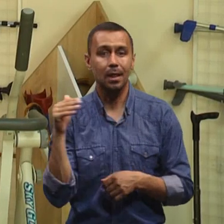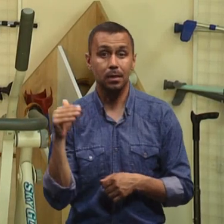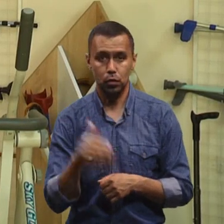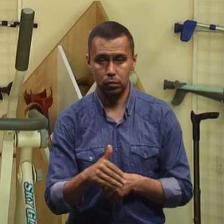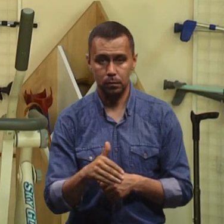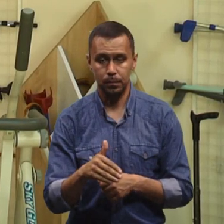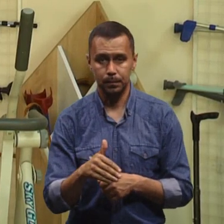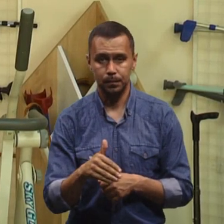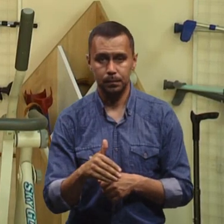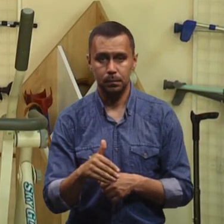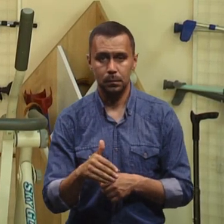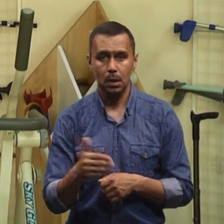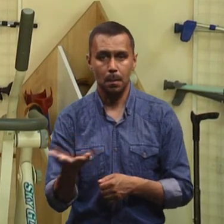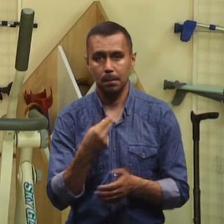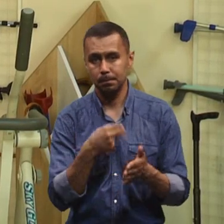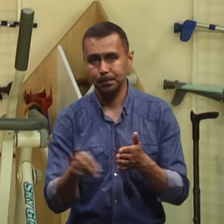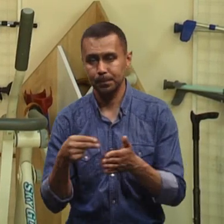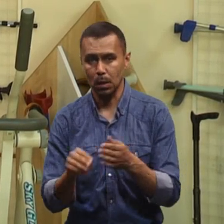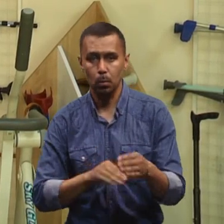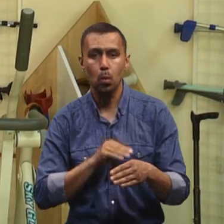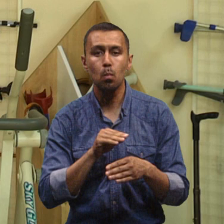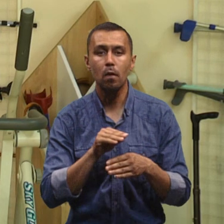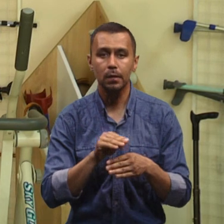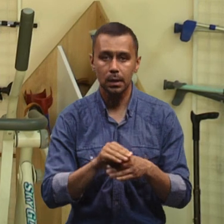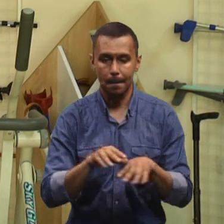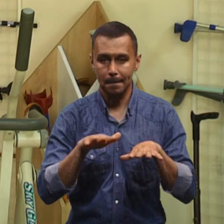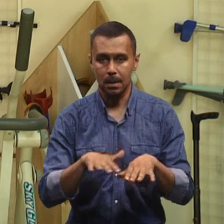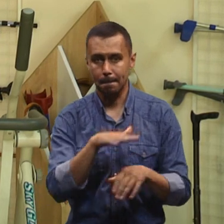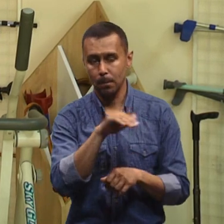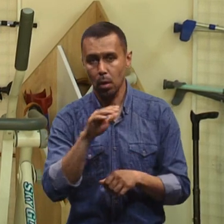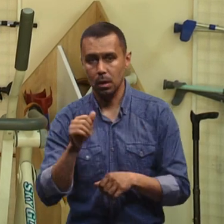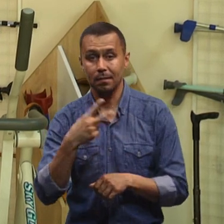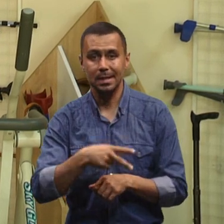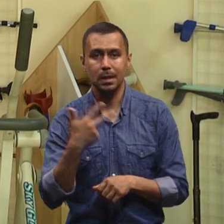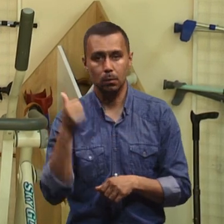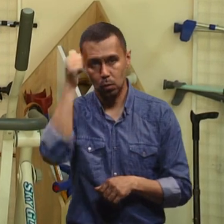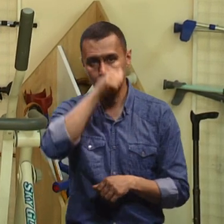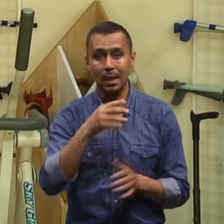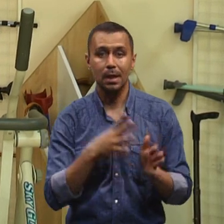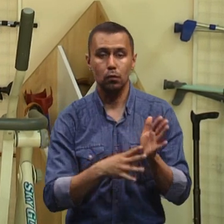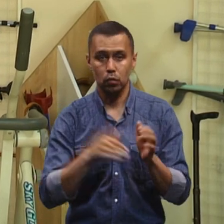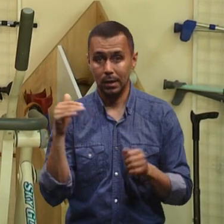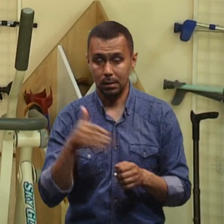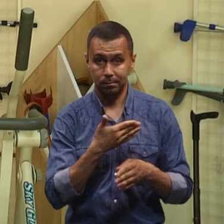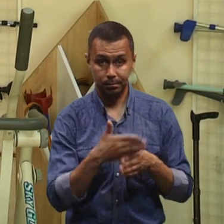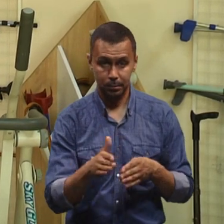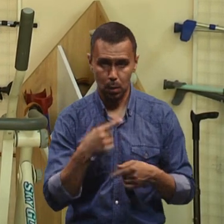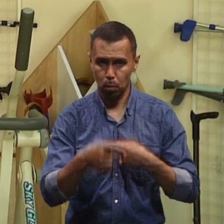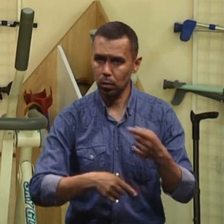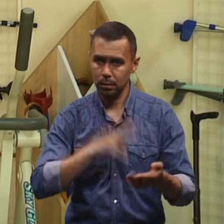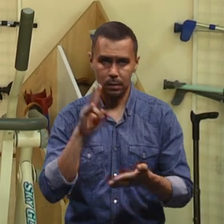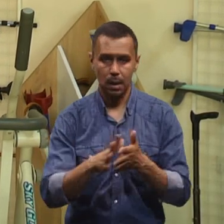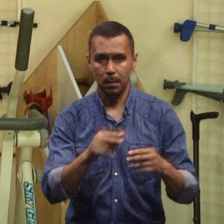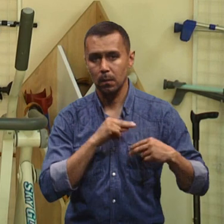тисяч, на які ми придбали, поповнили пункт прокату. В 23-му році 90 тисяч. Постійно